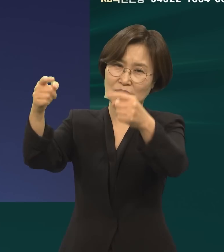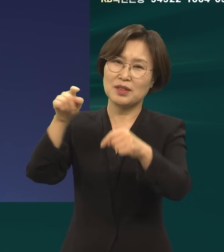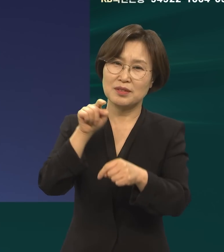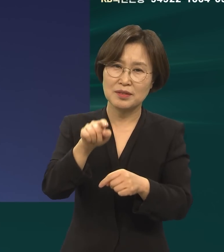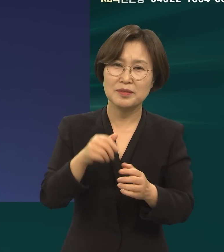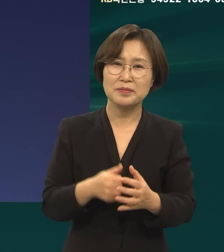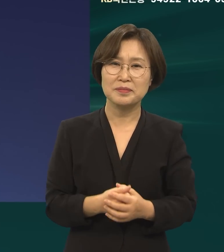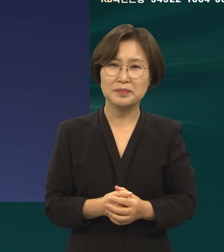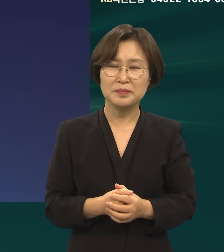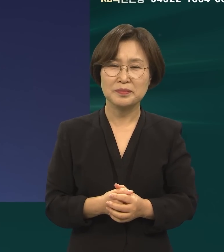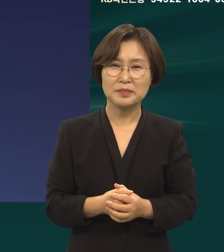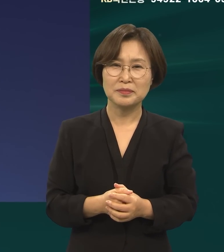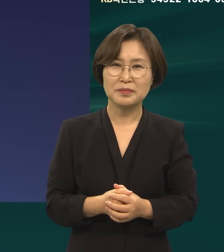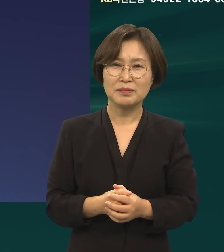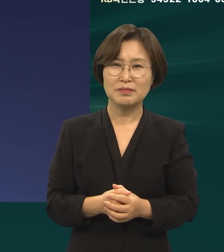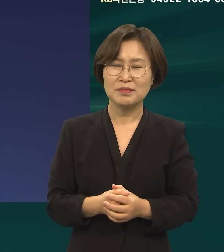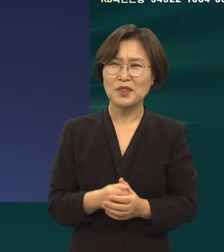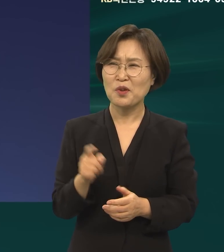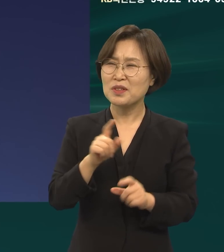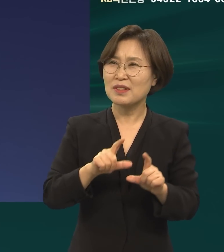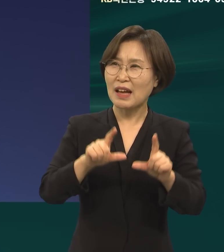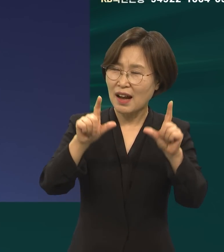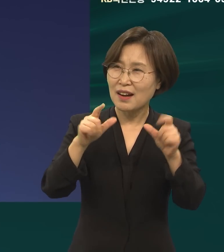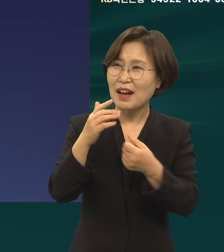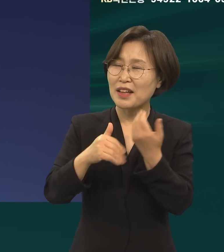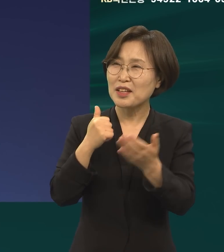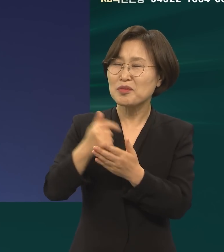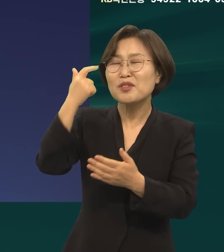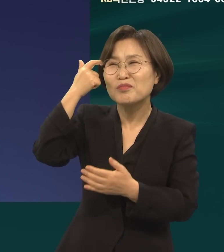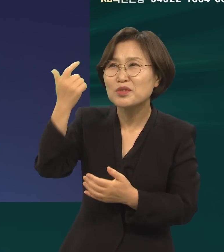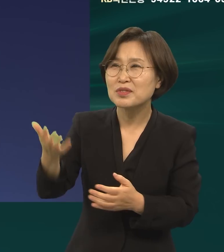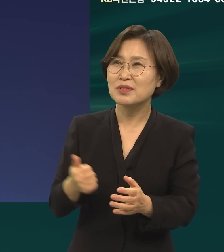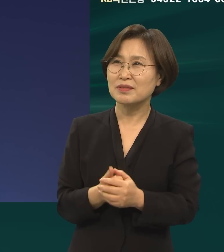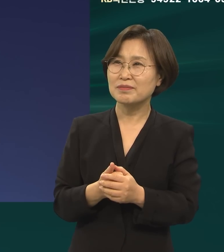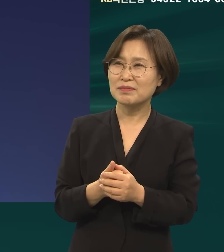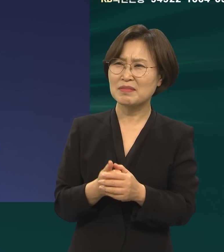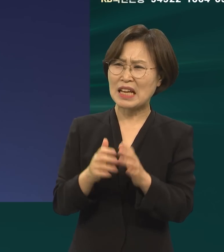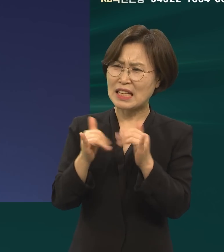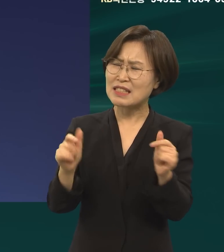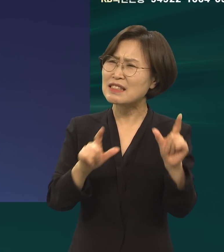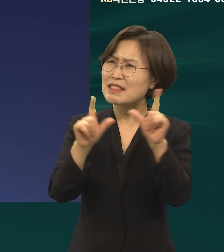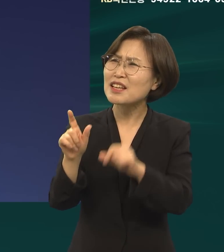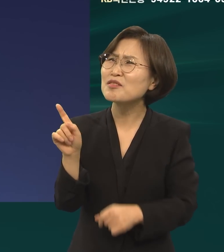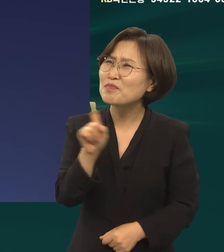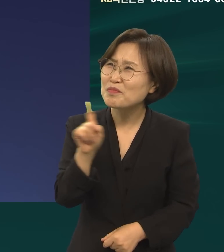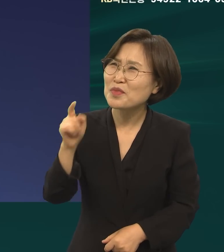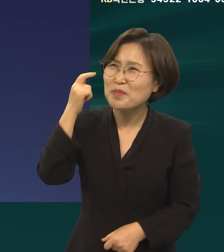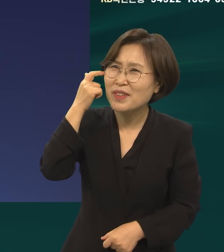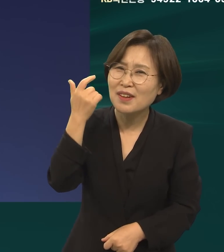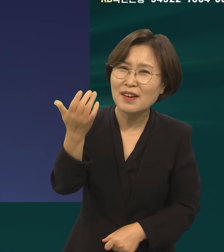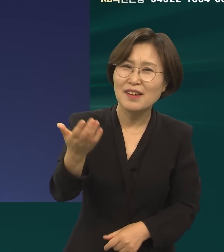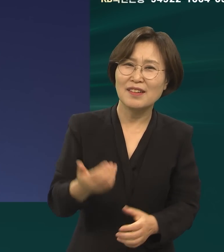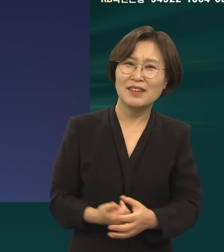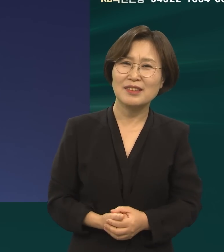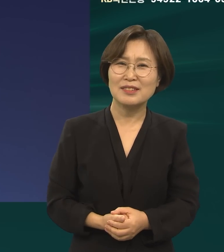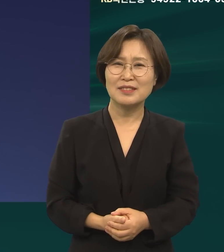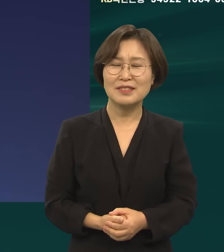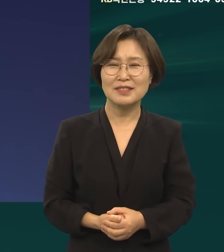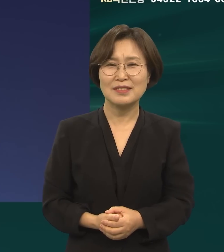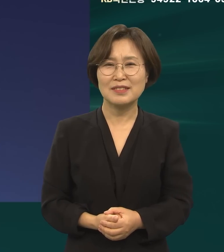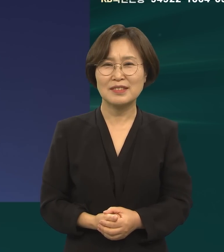저는 하나님께 이런 질문한 적이 있어요. 하나님, 인생이 뭡니까? 이런 질문 했어요. 인생이 뭡니까?